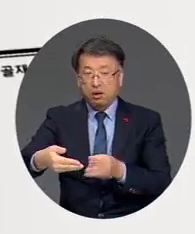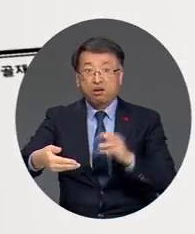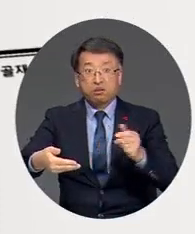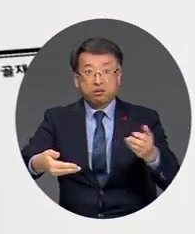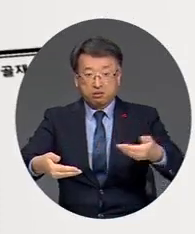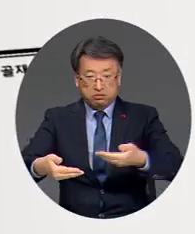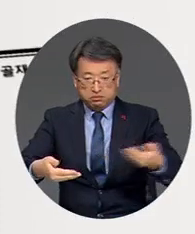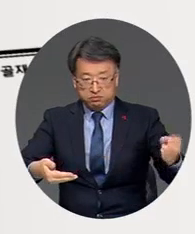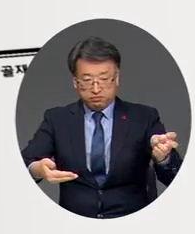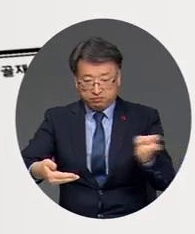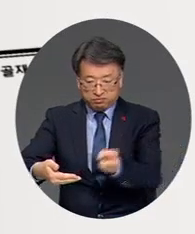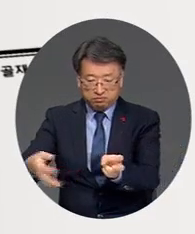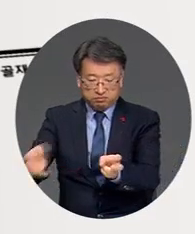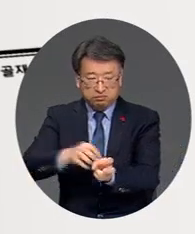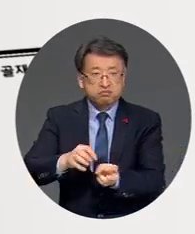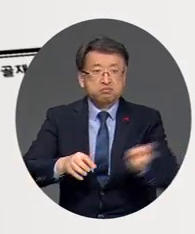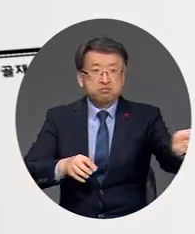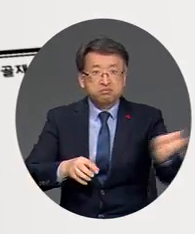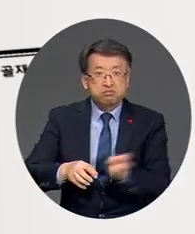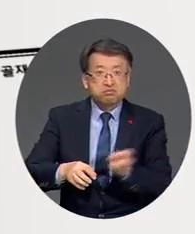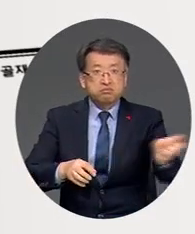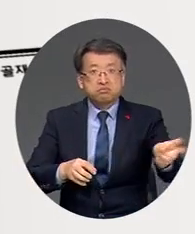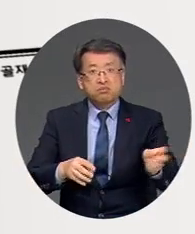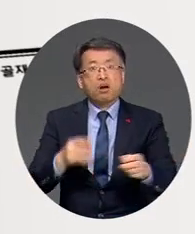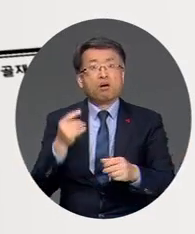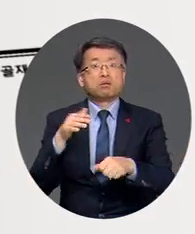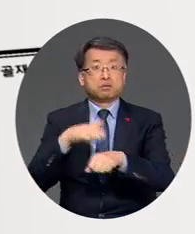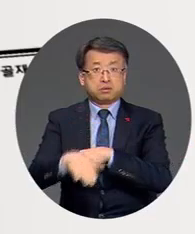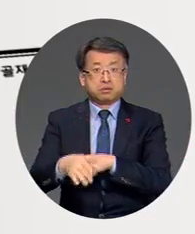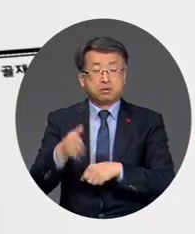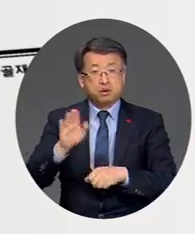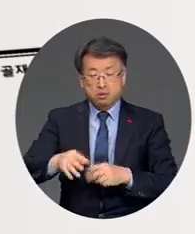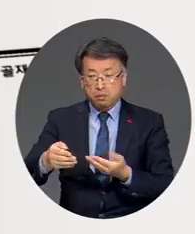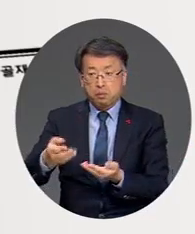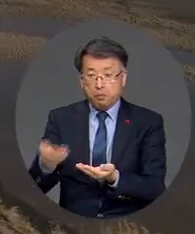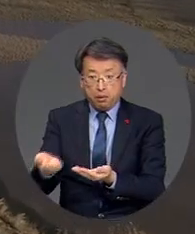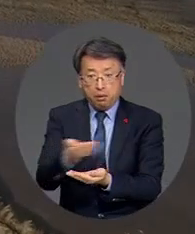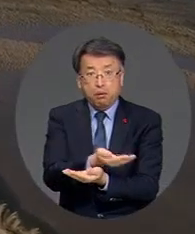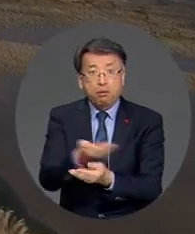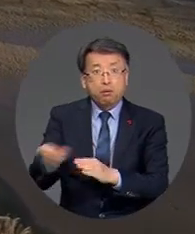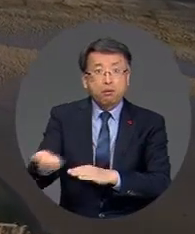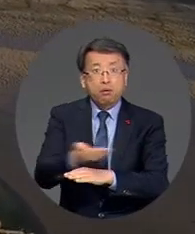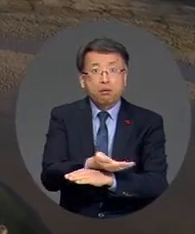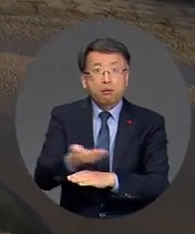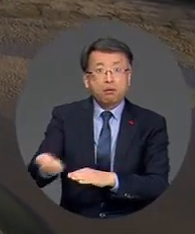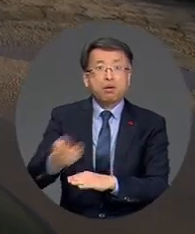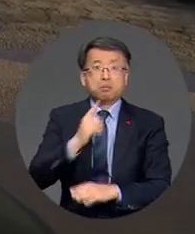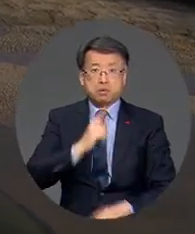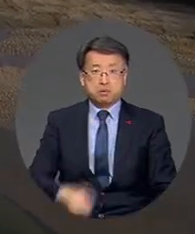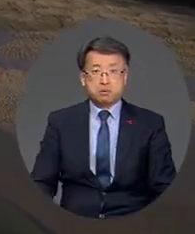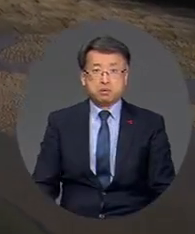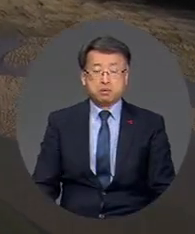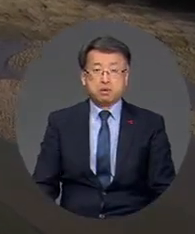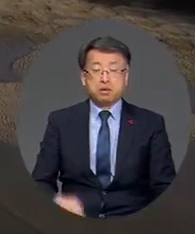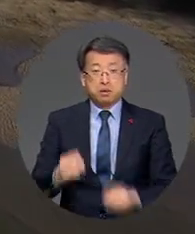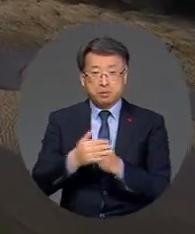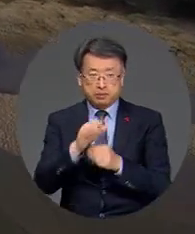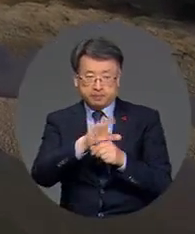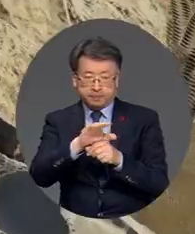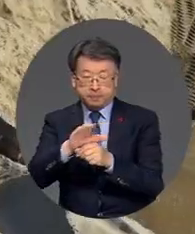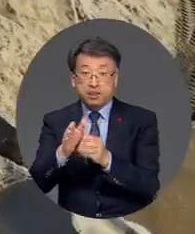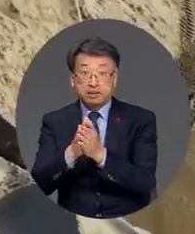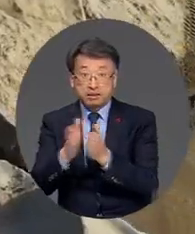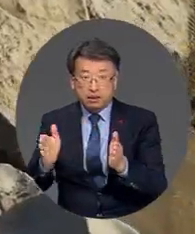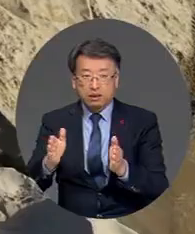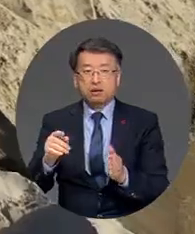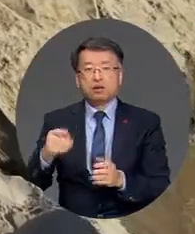준설선에 실어날라 파이프라인으로 모래를 보내도록 돼 있지만 딴판으로 진행한 겁니다. 취재가 시작되자 함안지방공사는